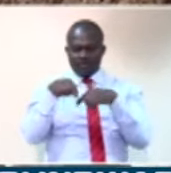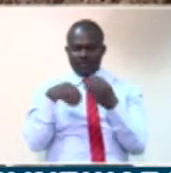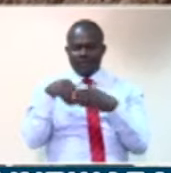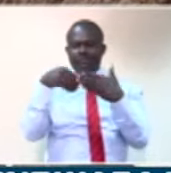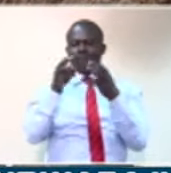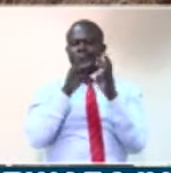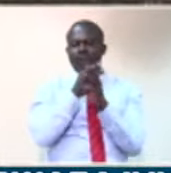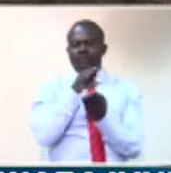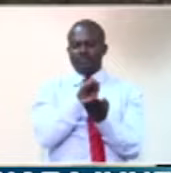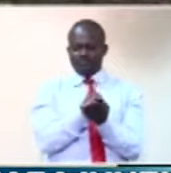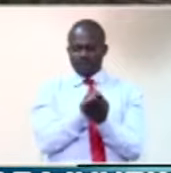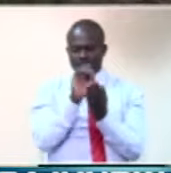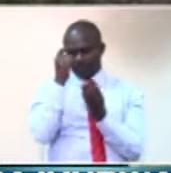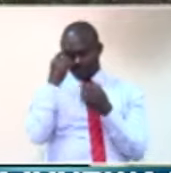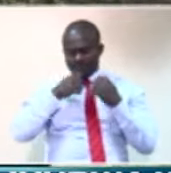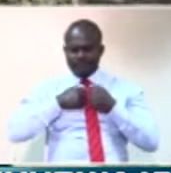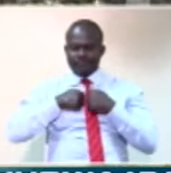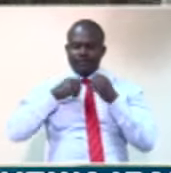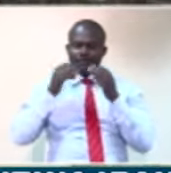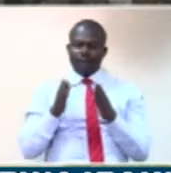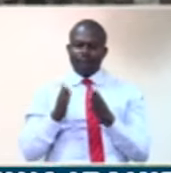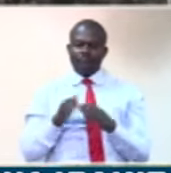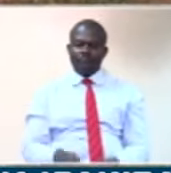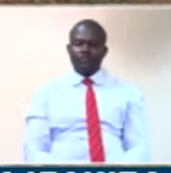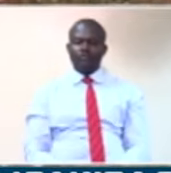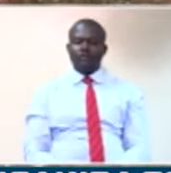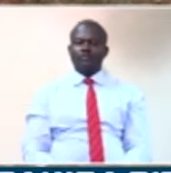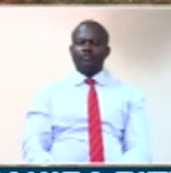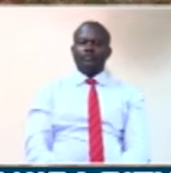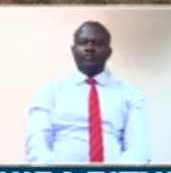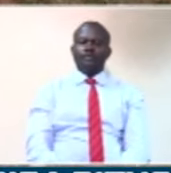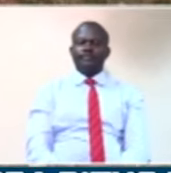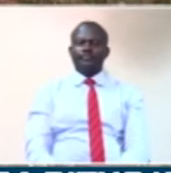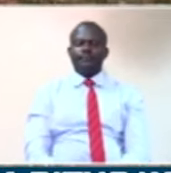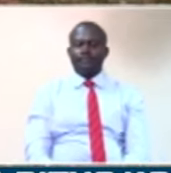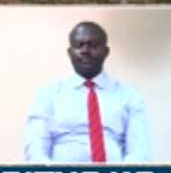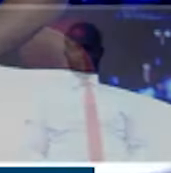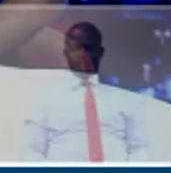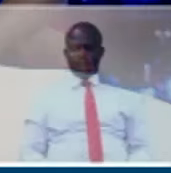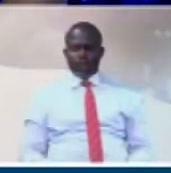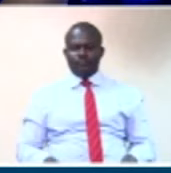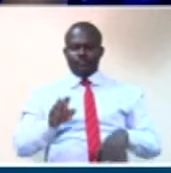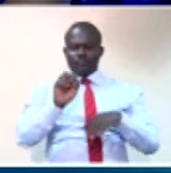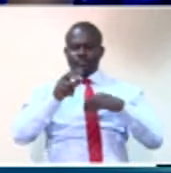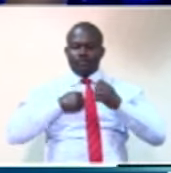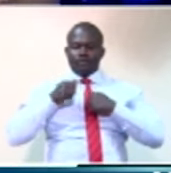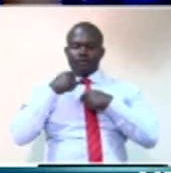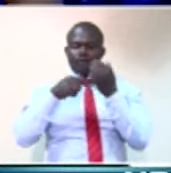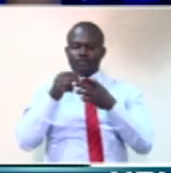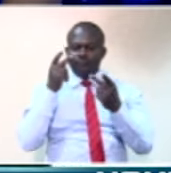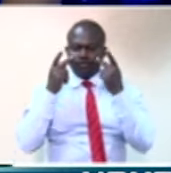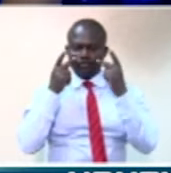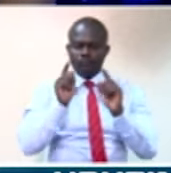na banki y'isi na guverinoma y'u Rwanda. Jean-Claude Mutuyezu mu karere ka Nyagatare. Televiziyo y'u Rwanda ikomeje gukurikira.